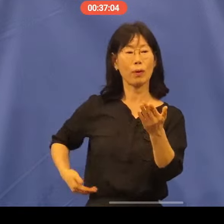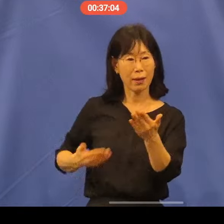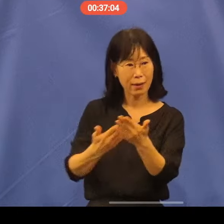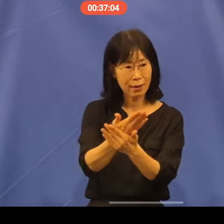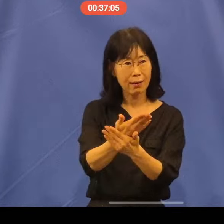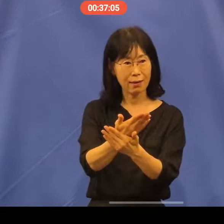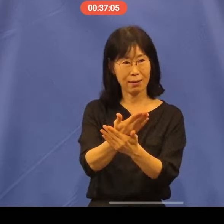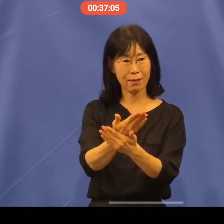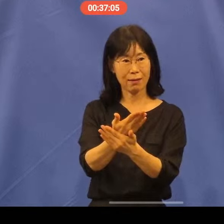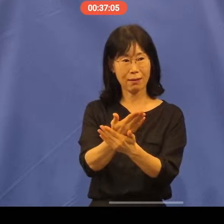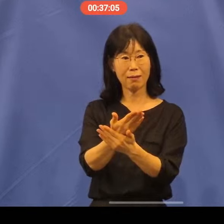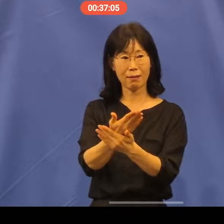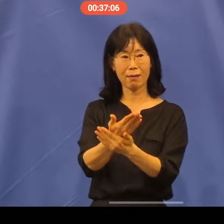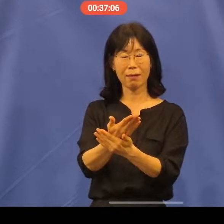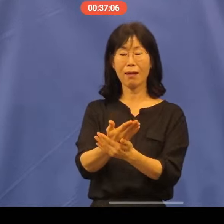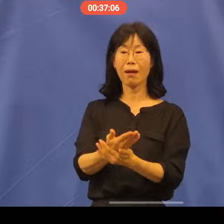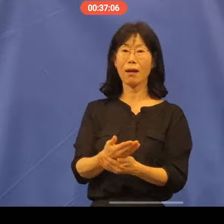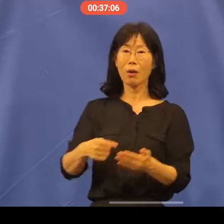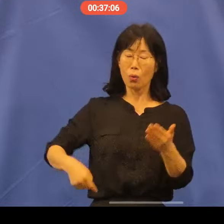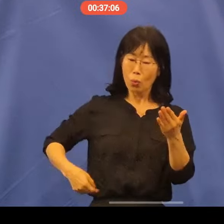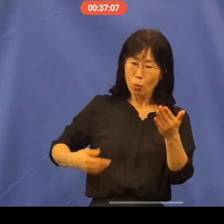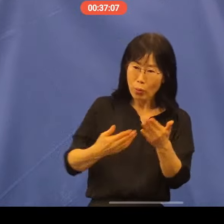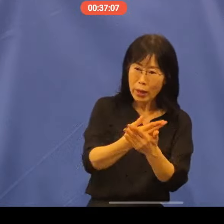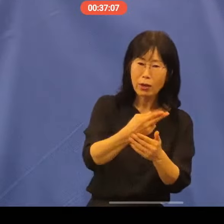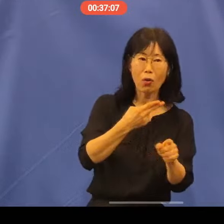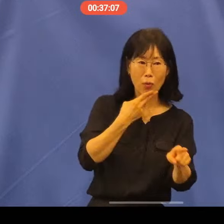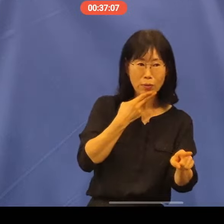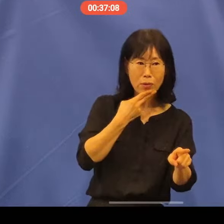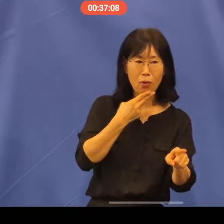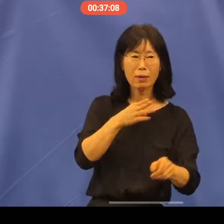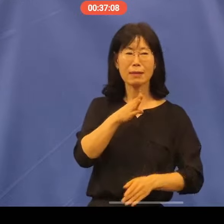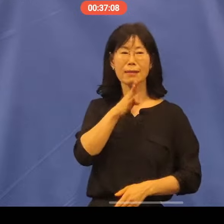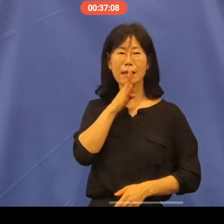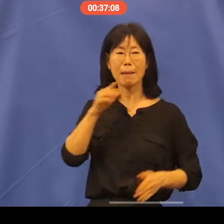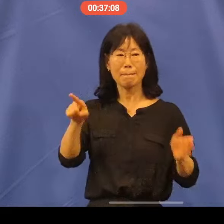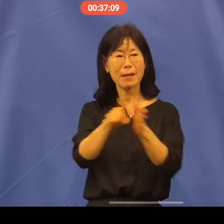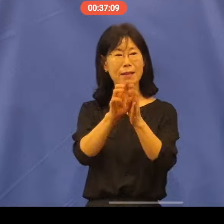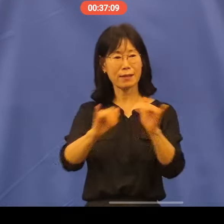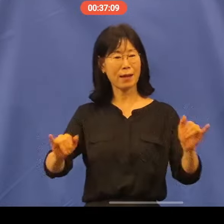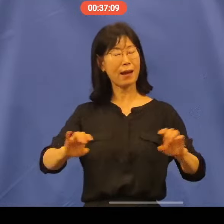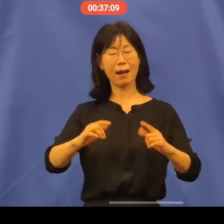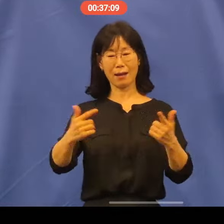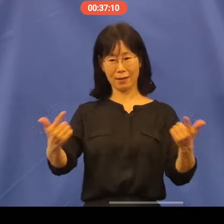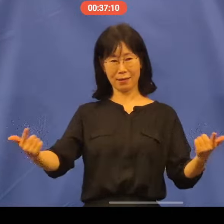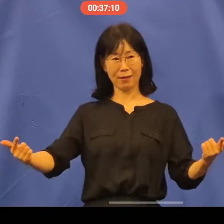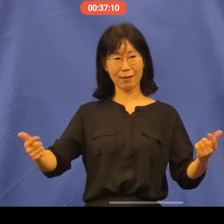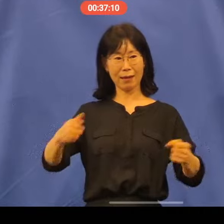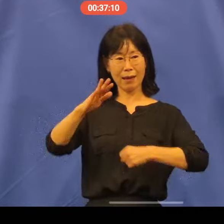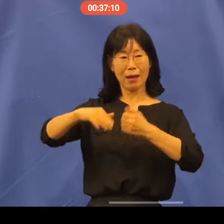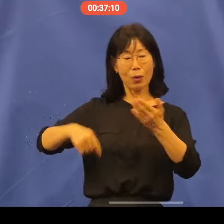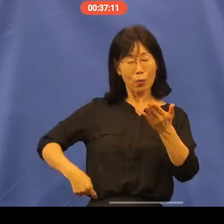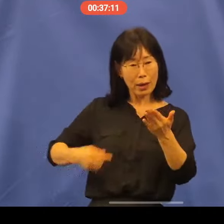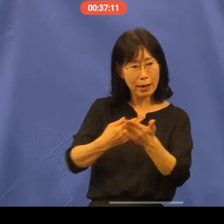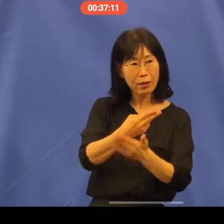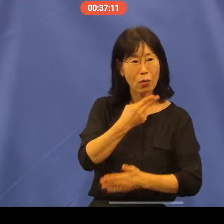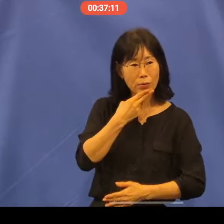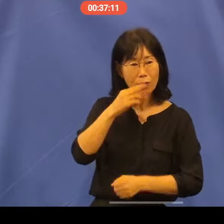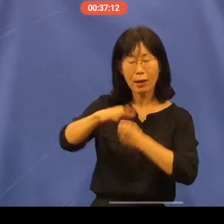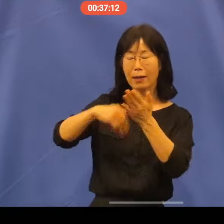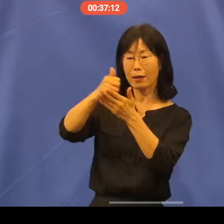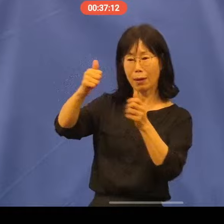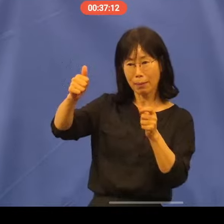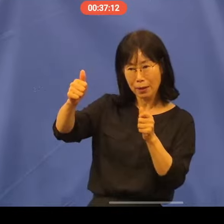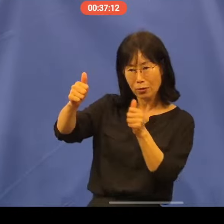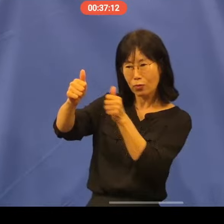그는 하나님을 알지 못하는 사람입니다. 회개 없는 신앙은 힘이 없습니다. 하나님 앞으로 나아갈 담대함이 생기지 않아요. 왜? 이 죄를